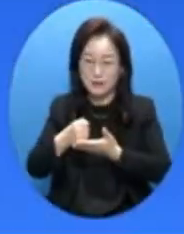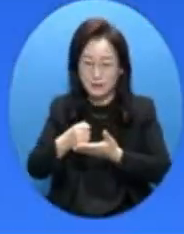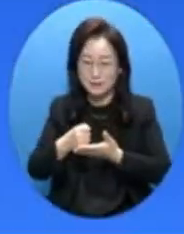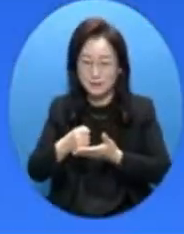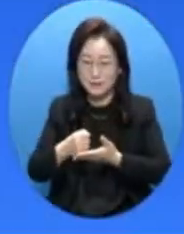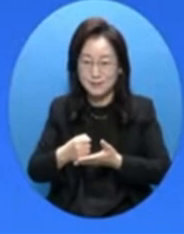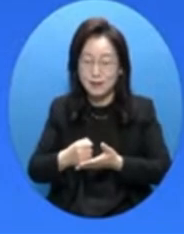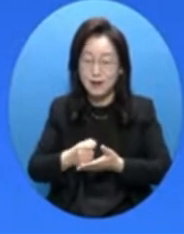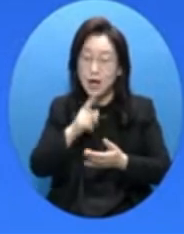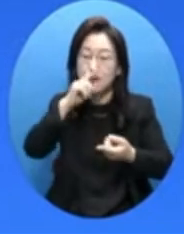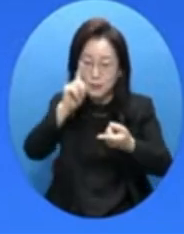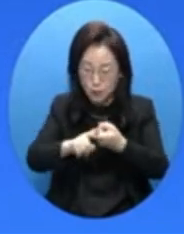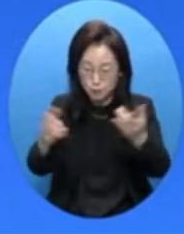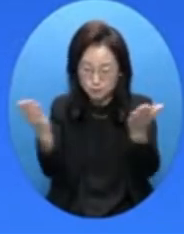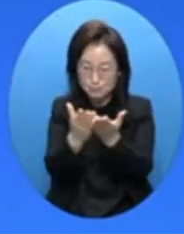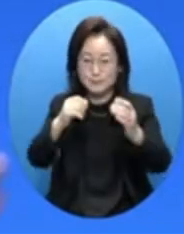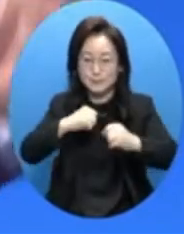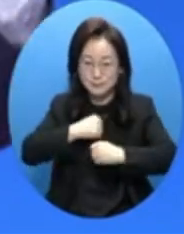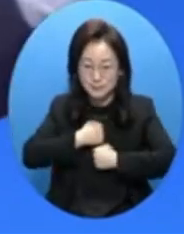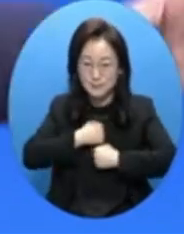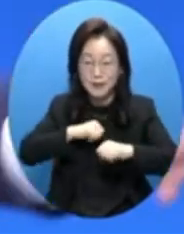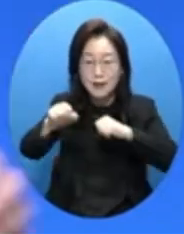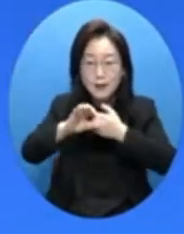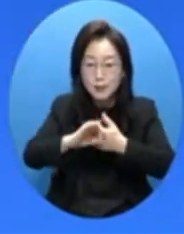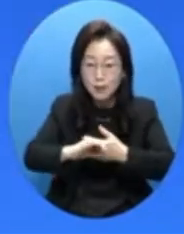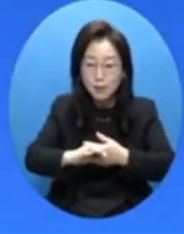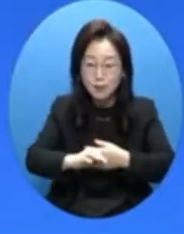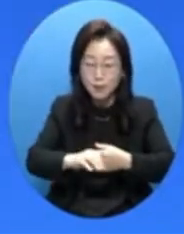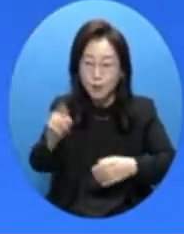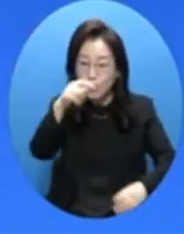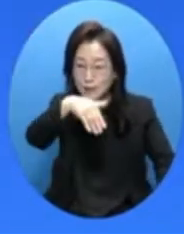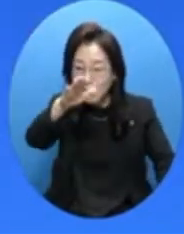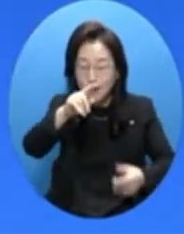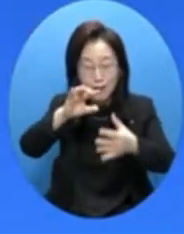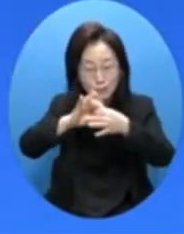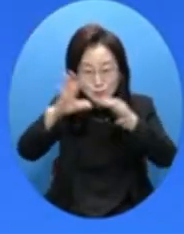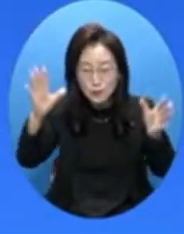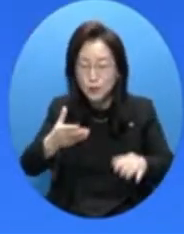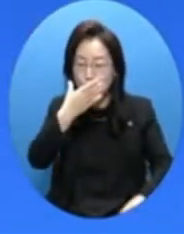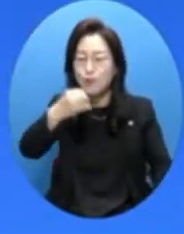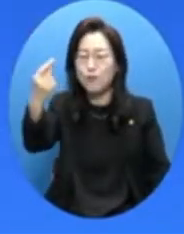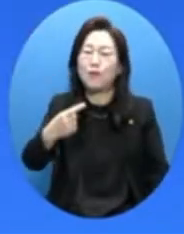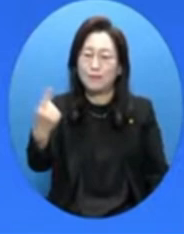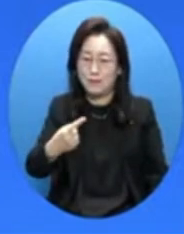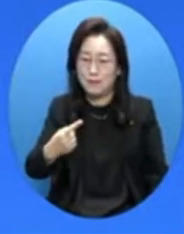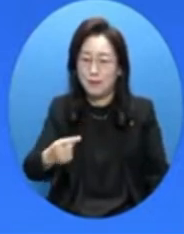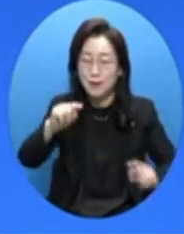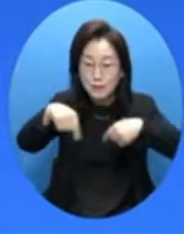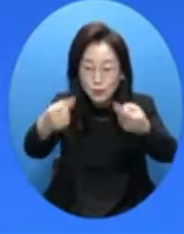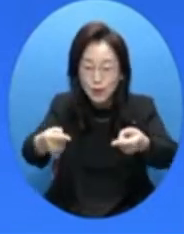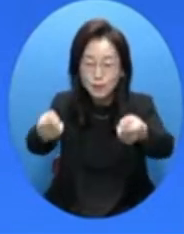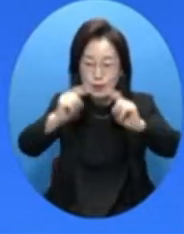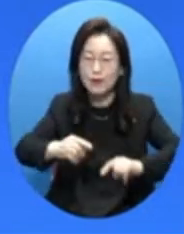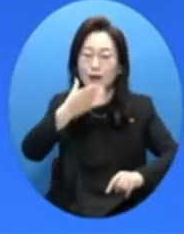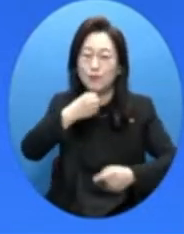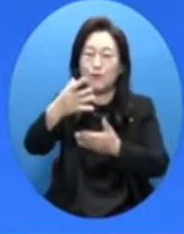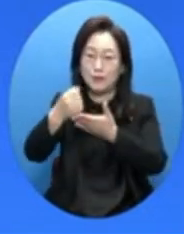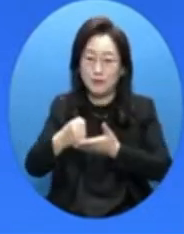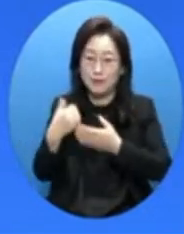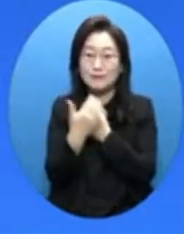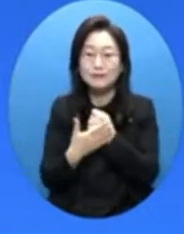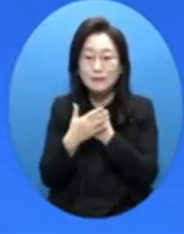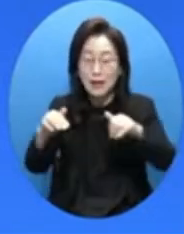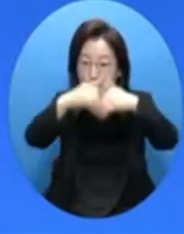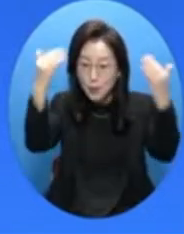말씀을 찍게 행하기만 하면 내가 가는 것마다 주님의 복이 임하게 되는 것입니다 내가 들어가도 복을 받고 나가도 복을 받는 그 내가